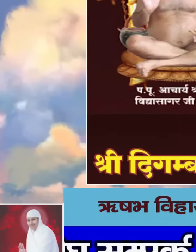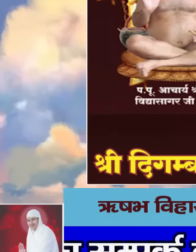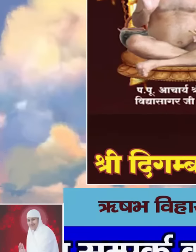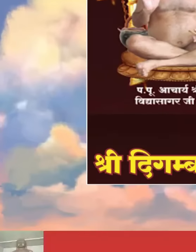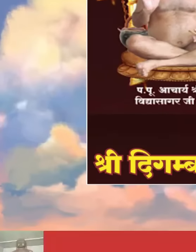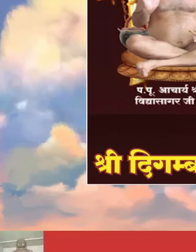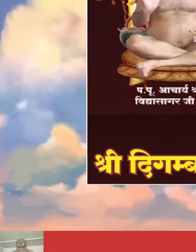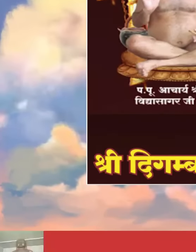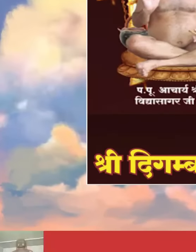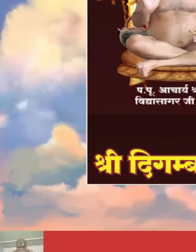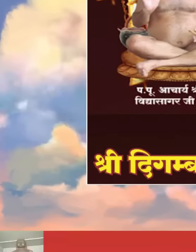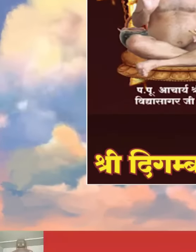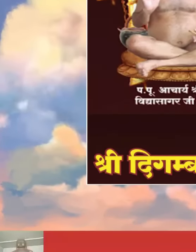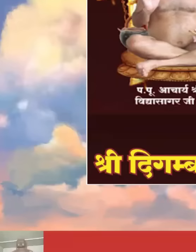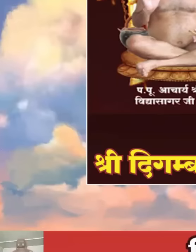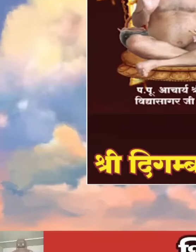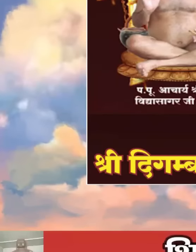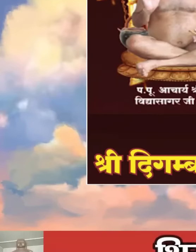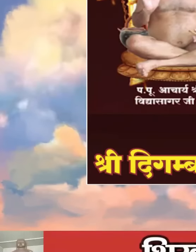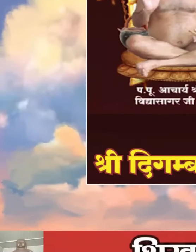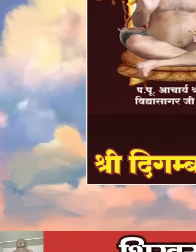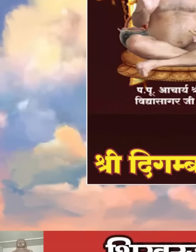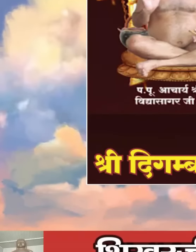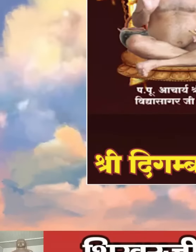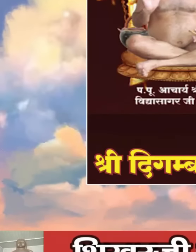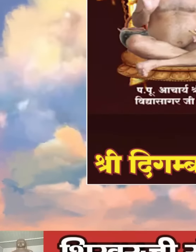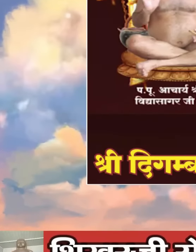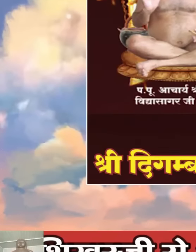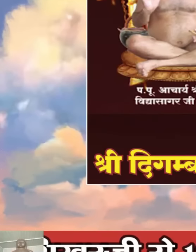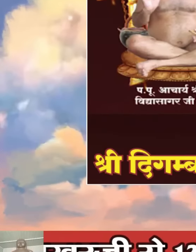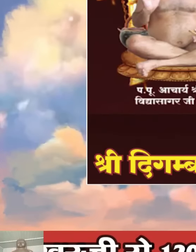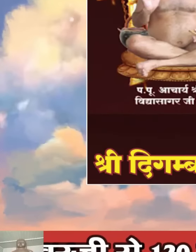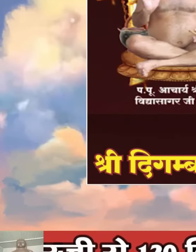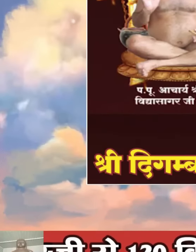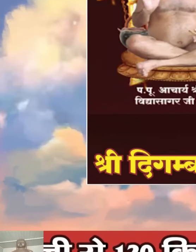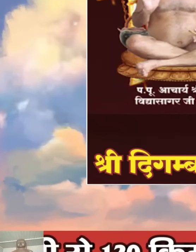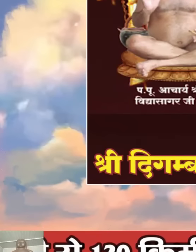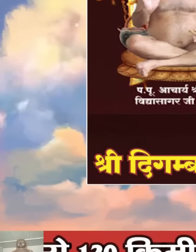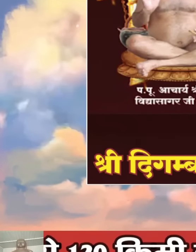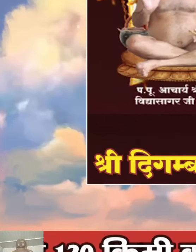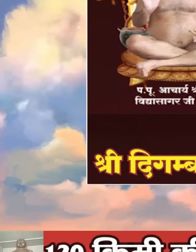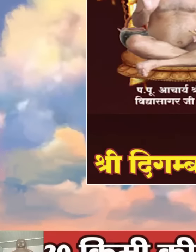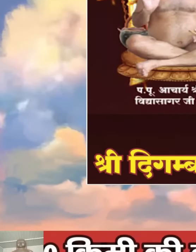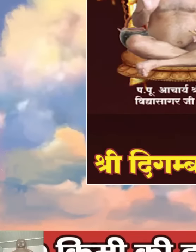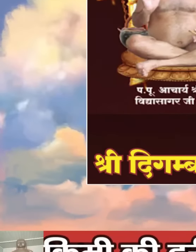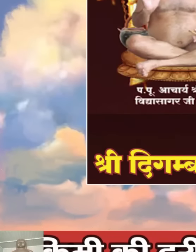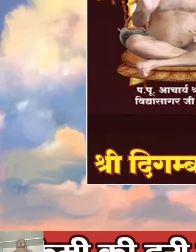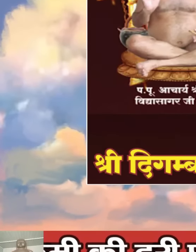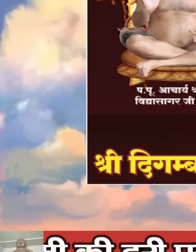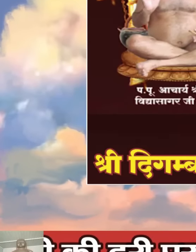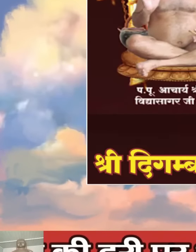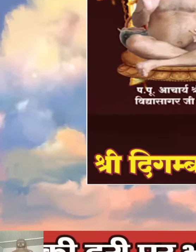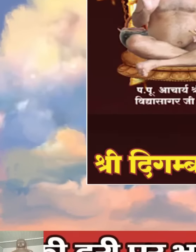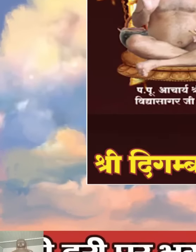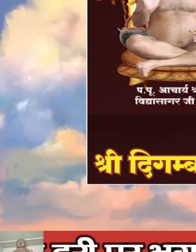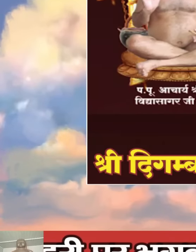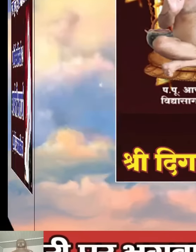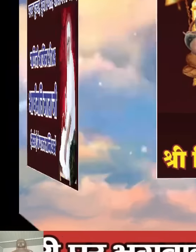मंदिर ऋषभ विहार दिल्ली में परम पूज्य गुरुदेव आचार्य श्री 108 ज्ञान सागर जी महाराज